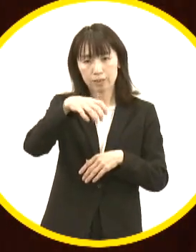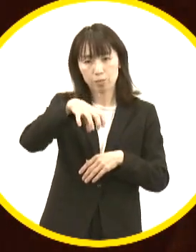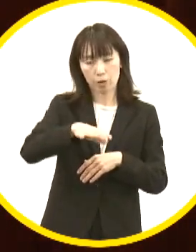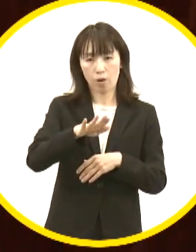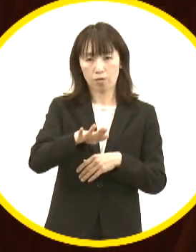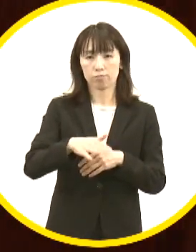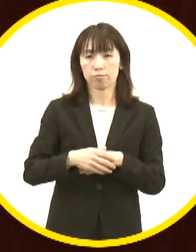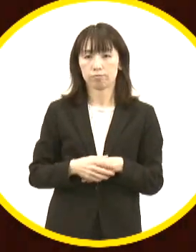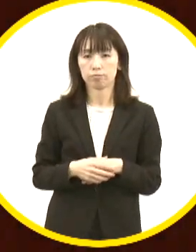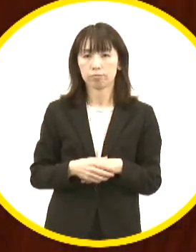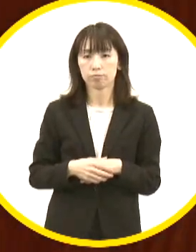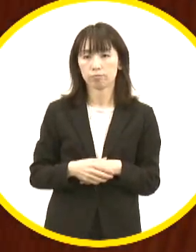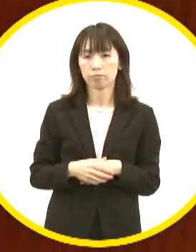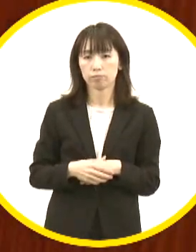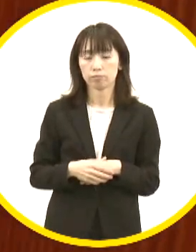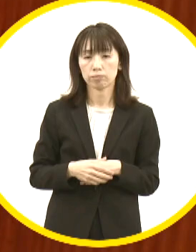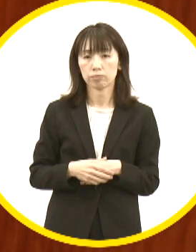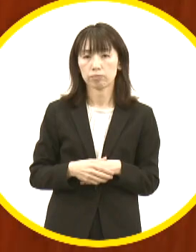所が。